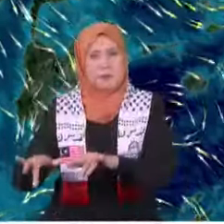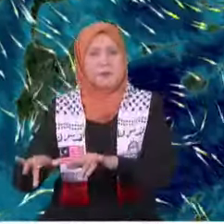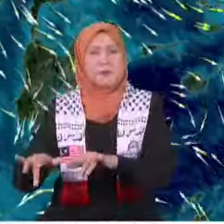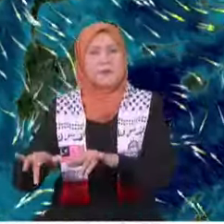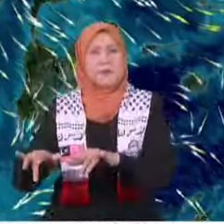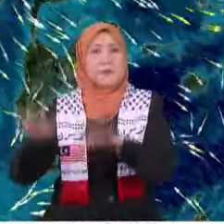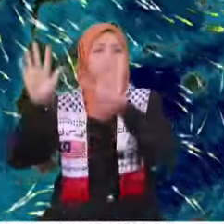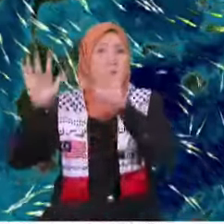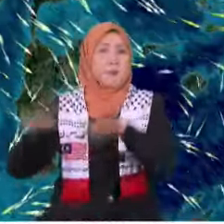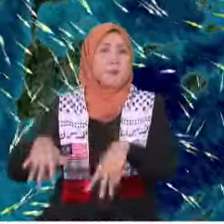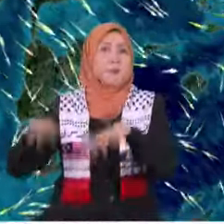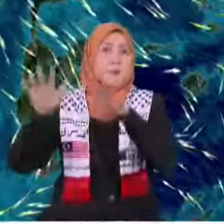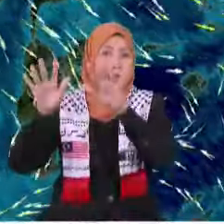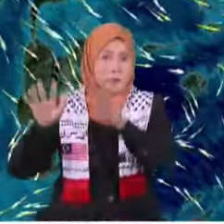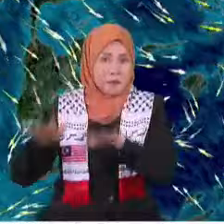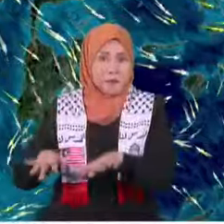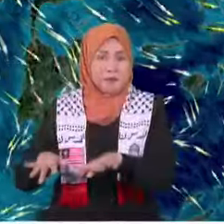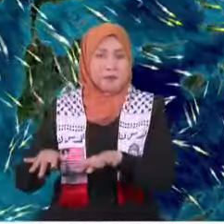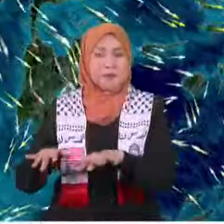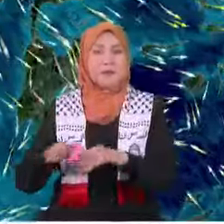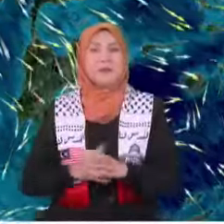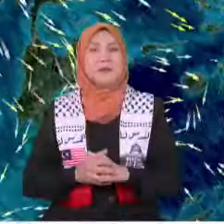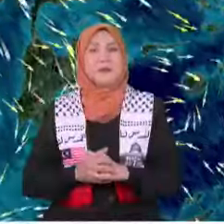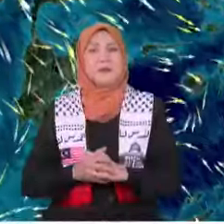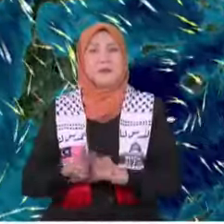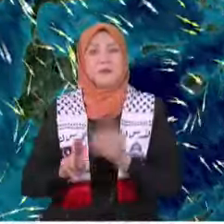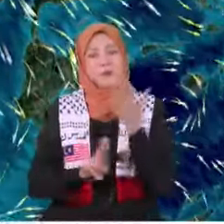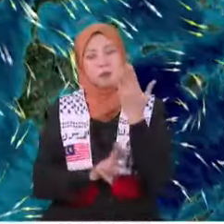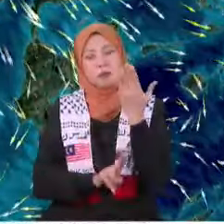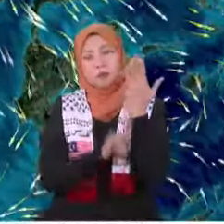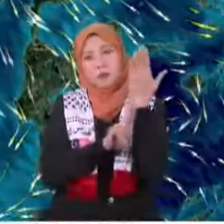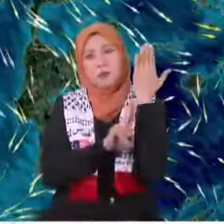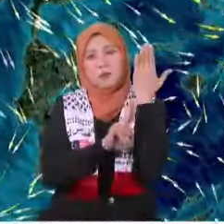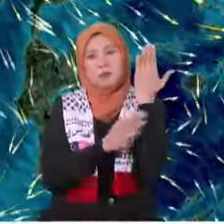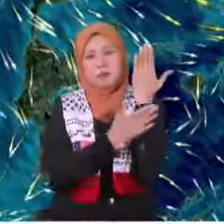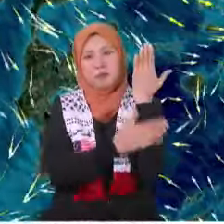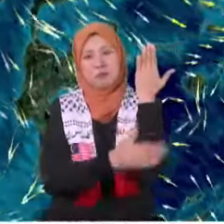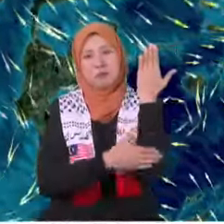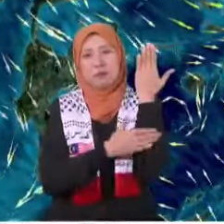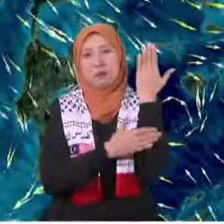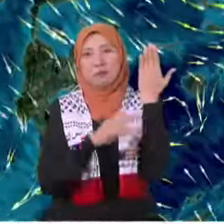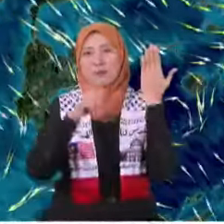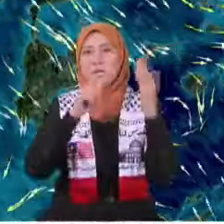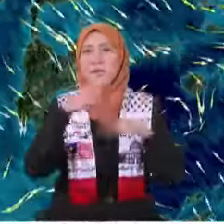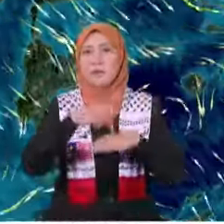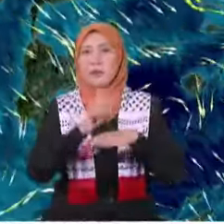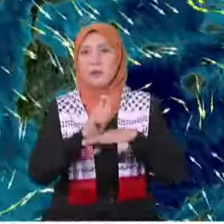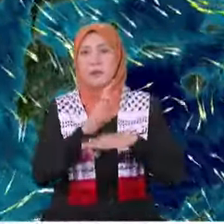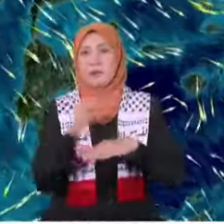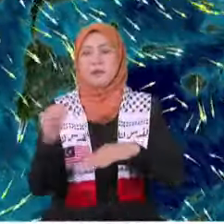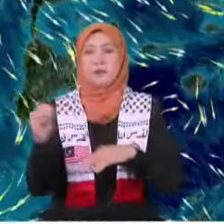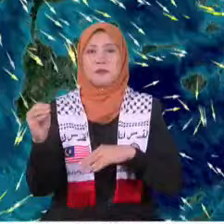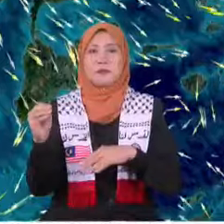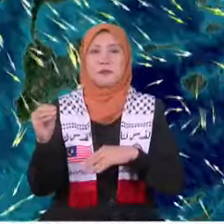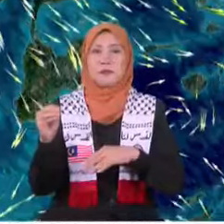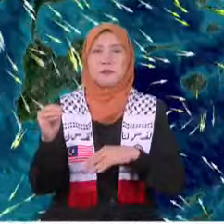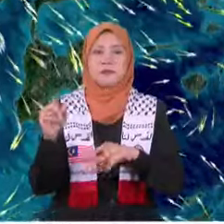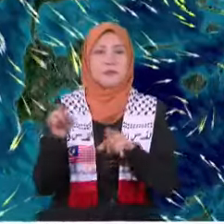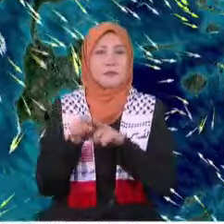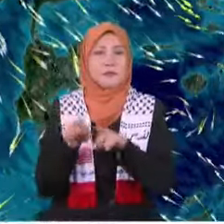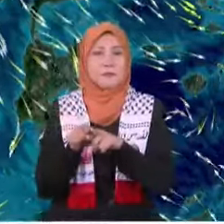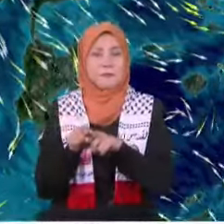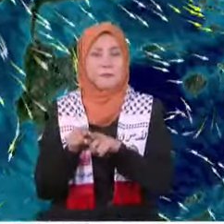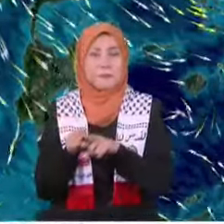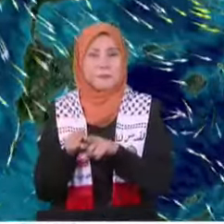yang agak banyak pada ketika ini di sekitar utara Tioman dan juga di bahagian timur di perairan Samui